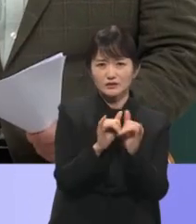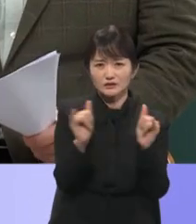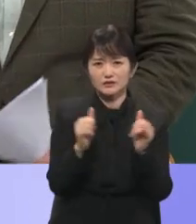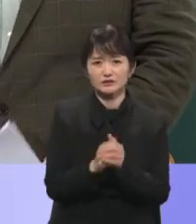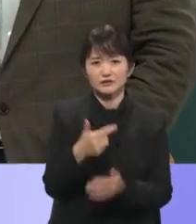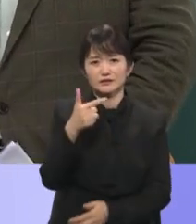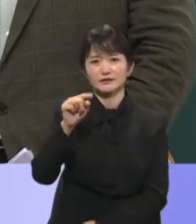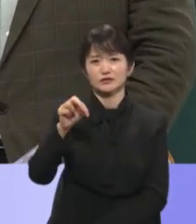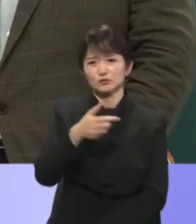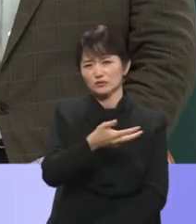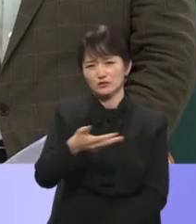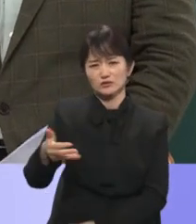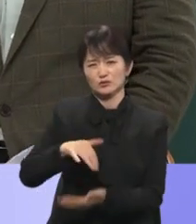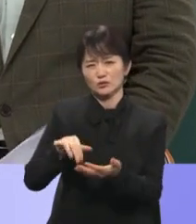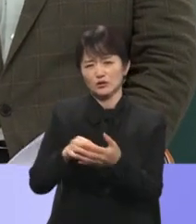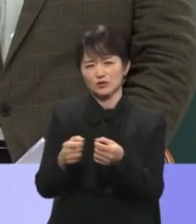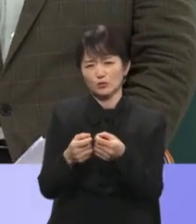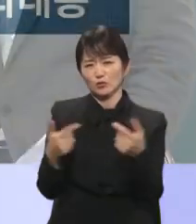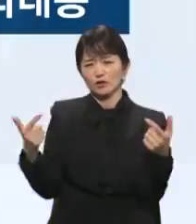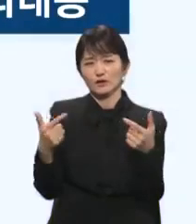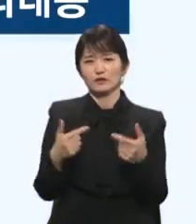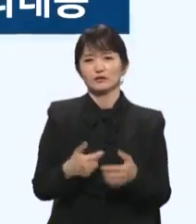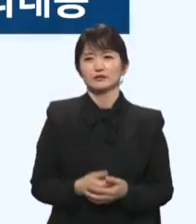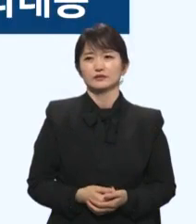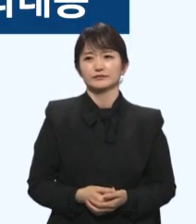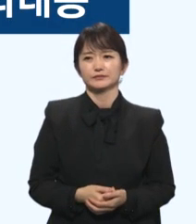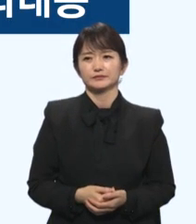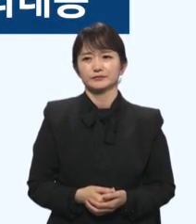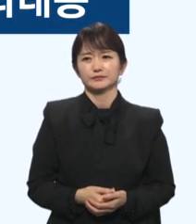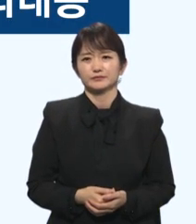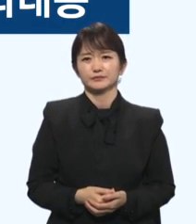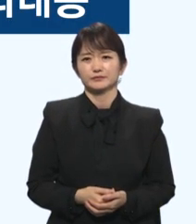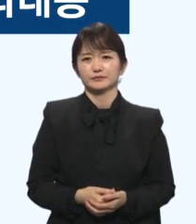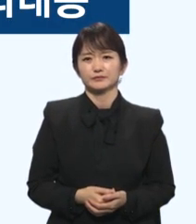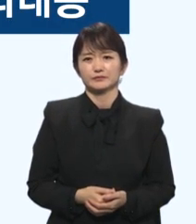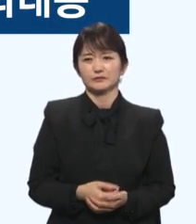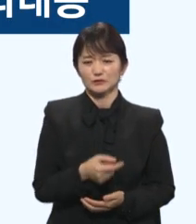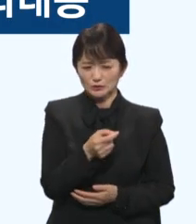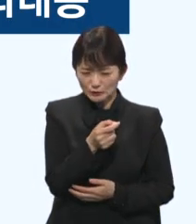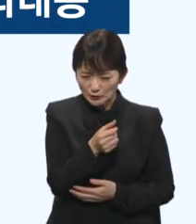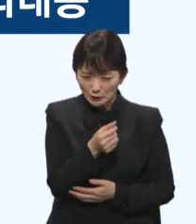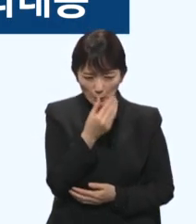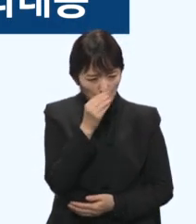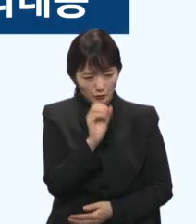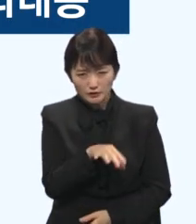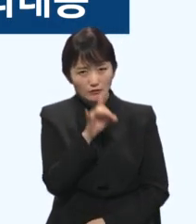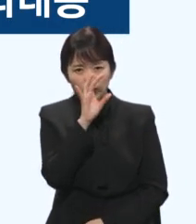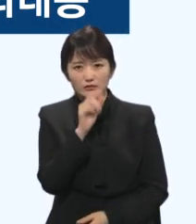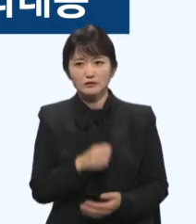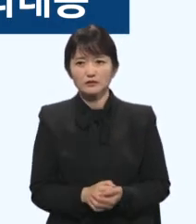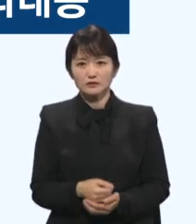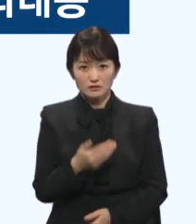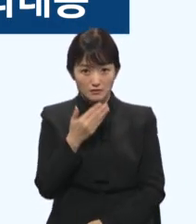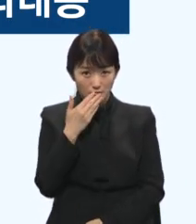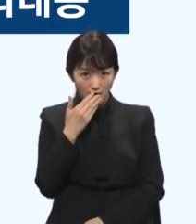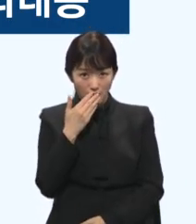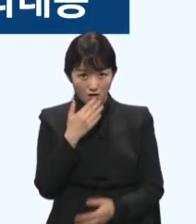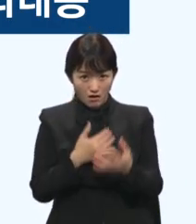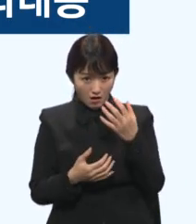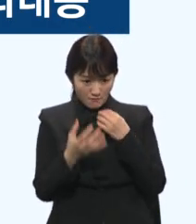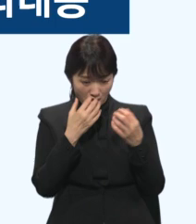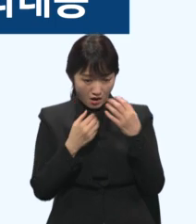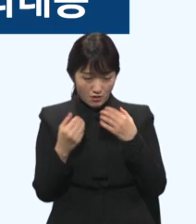엄청나게 번식하고 있다고 합니다네 실제로 저게 이제 좀 작다고 무시하면 안 될게 먹이를 먹는게